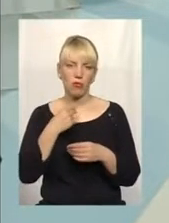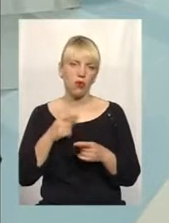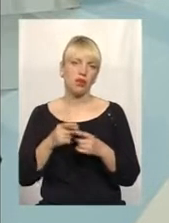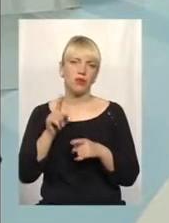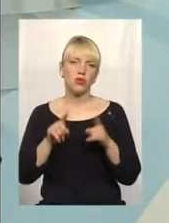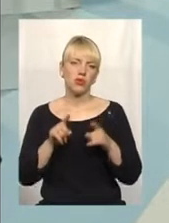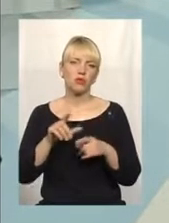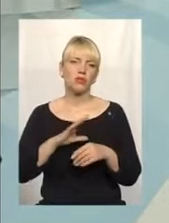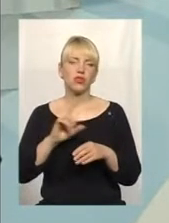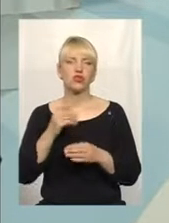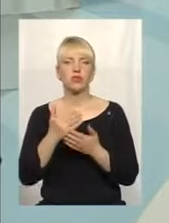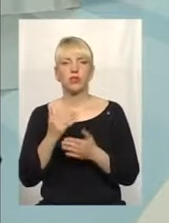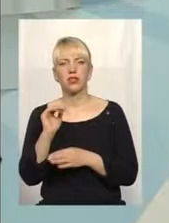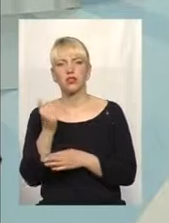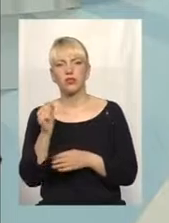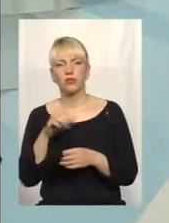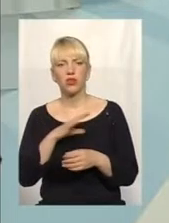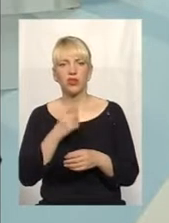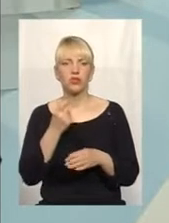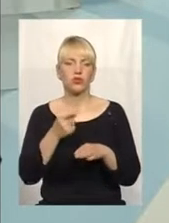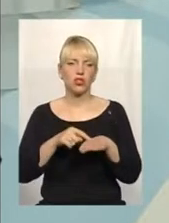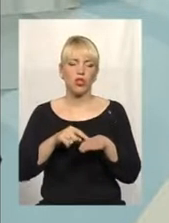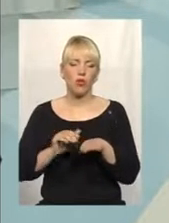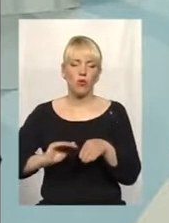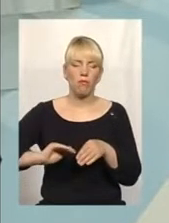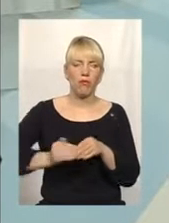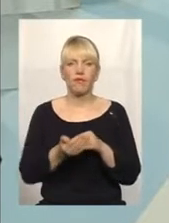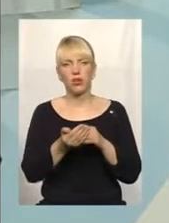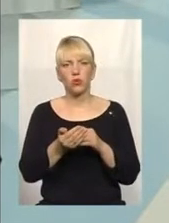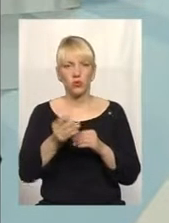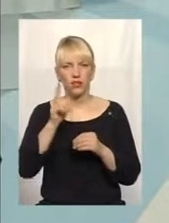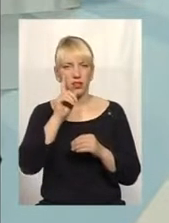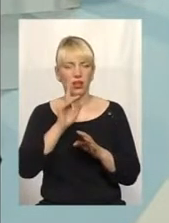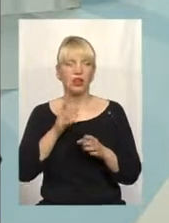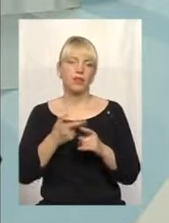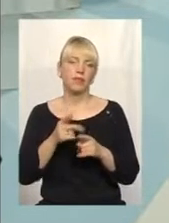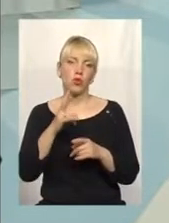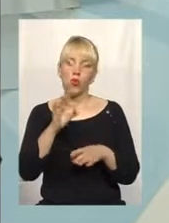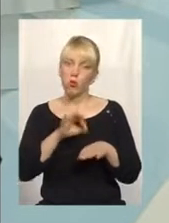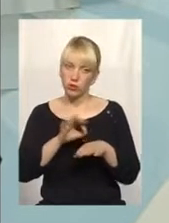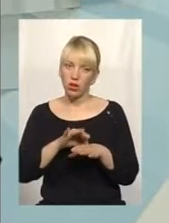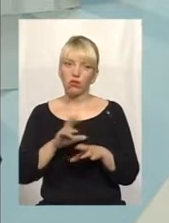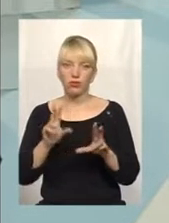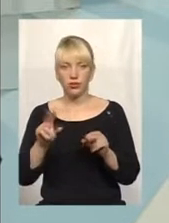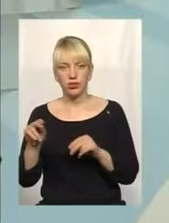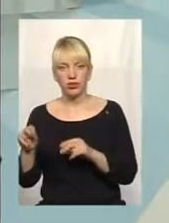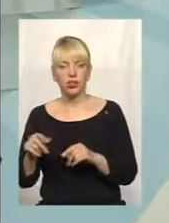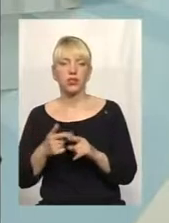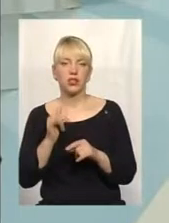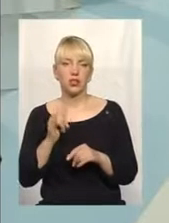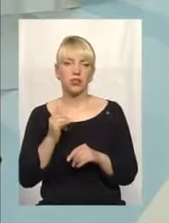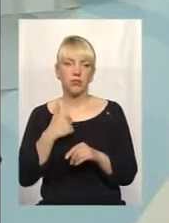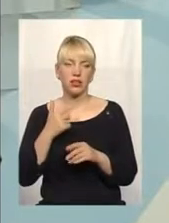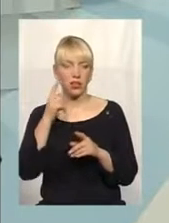що дитина там могла десь ногу підвернути, ну, також це не... А от по захворюванню у нас якось... Ми націлені